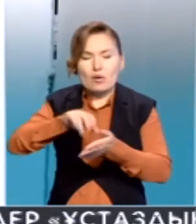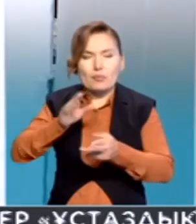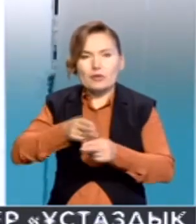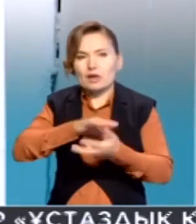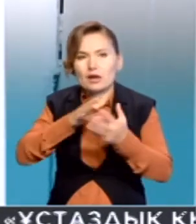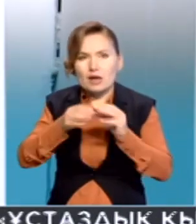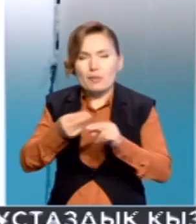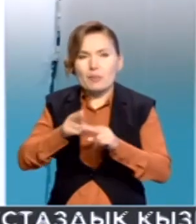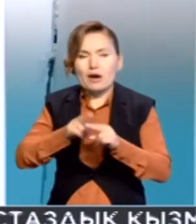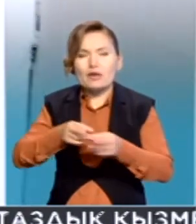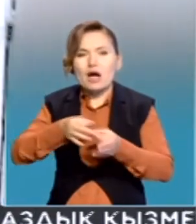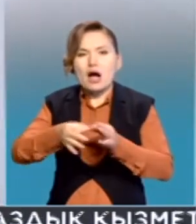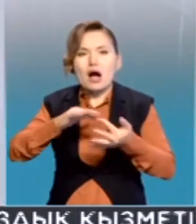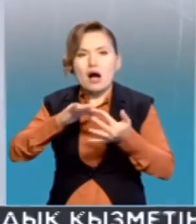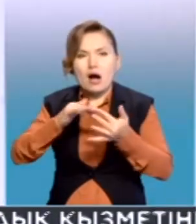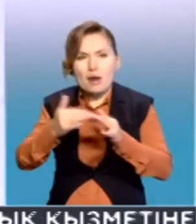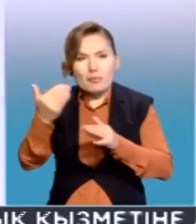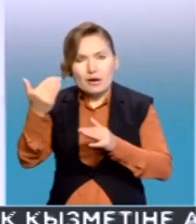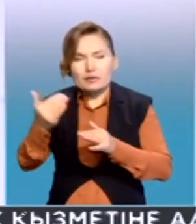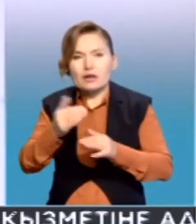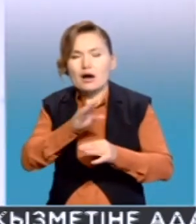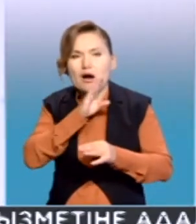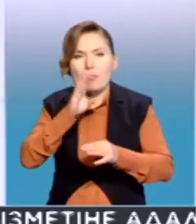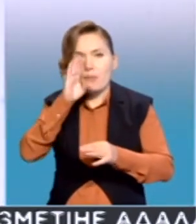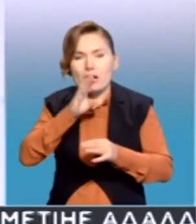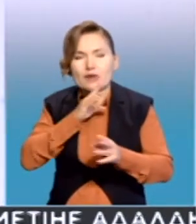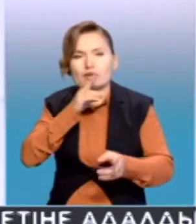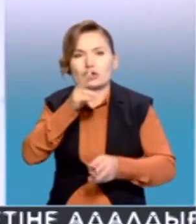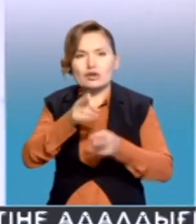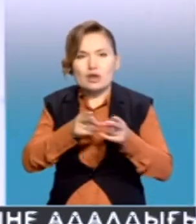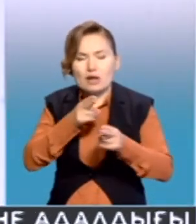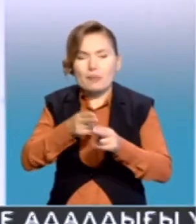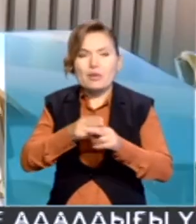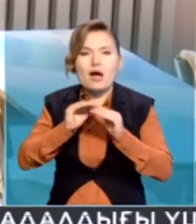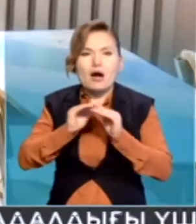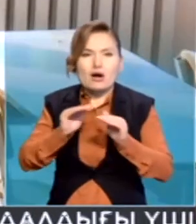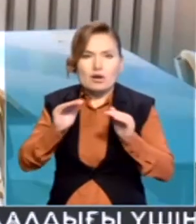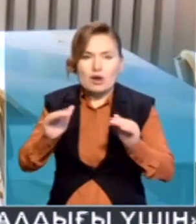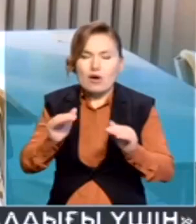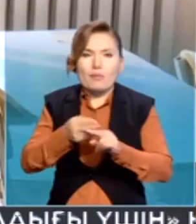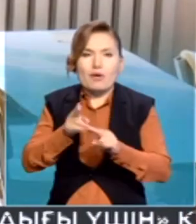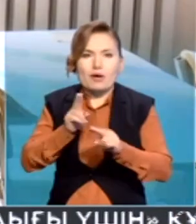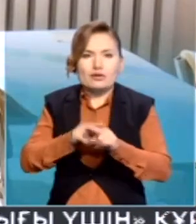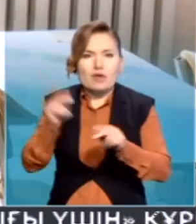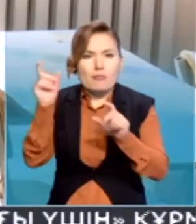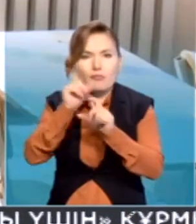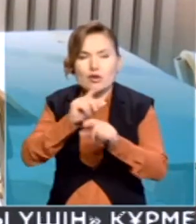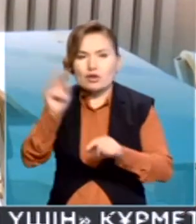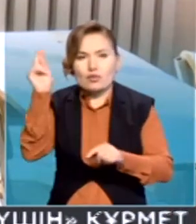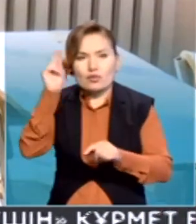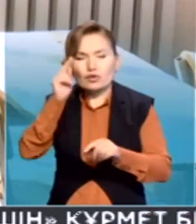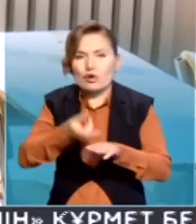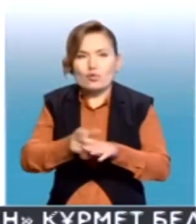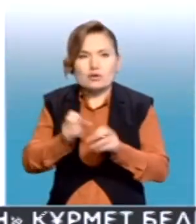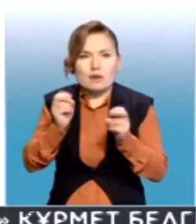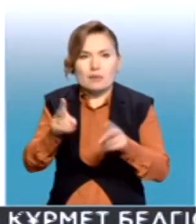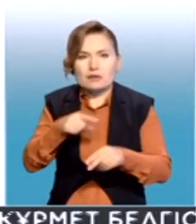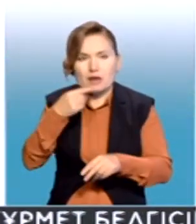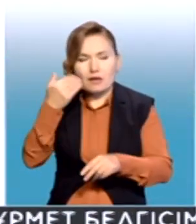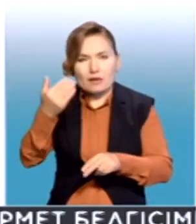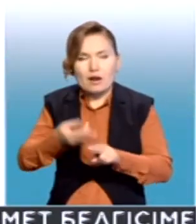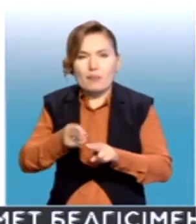Ал жеті қазына ауылындағы ата-аналар болса, апатты мектепке балаларын жіберуге үрейленіп отыр. Көрші ауылдарға барып оқыса